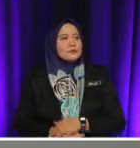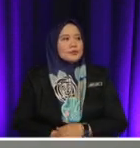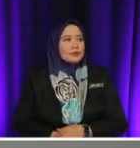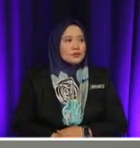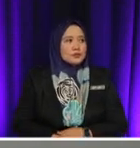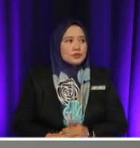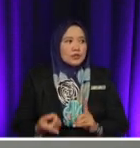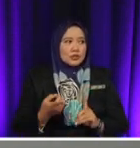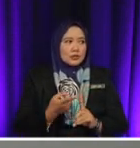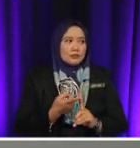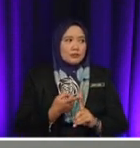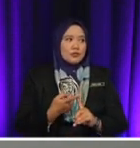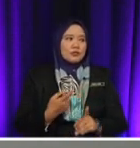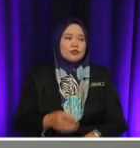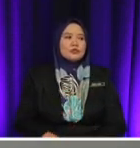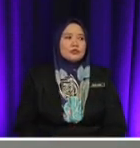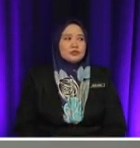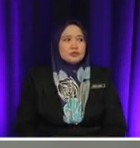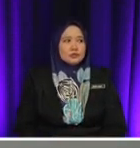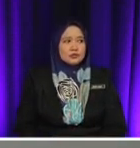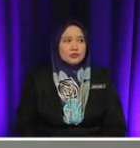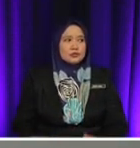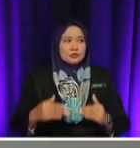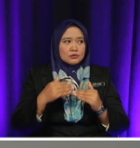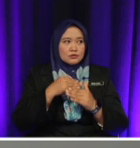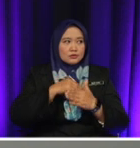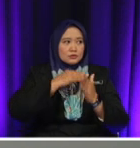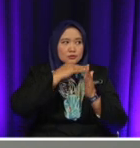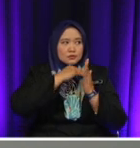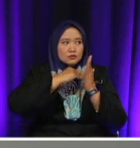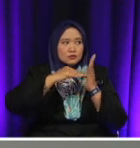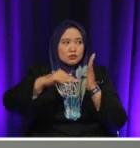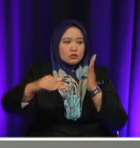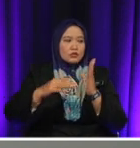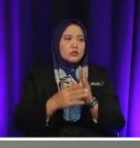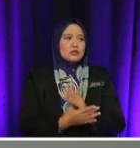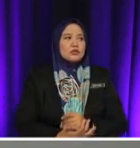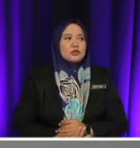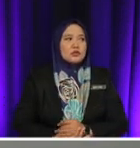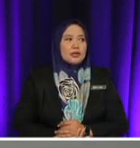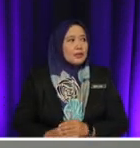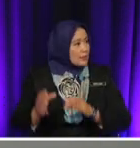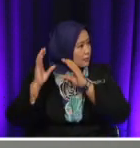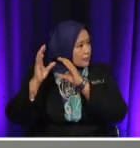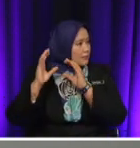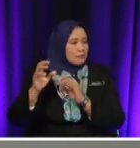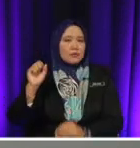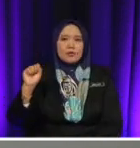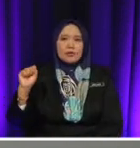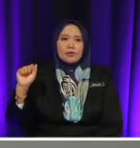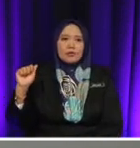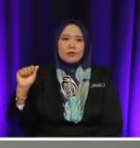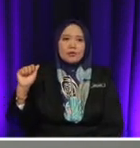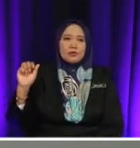sawit okey namakan jenis minyak yang diekstrak daripada Za okey dan si pengambilan minyak kelapa sawit telah